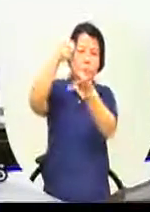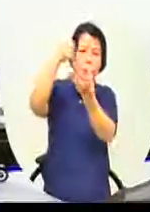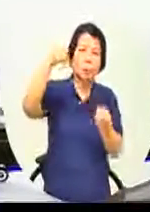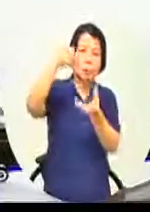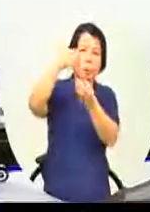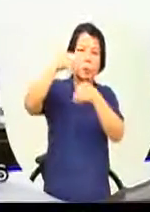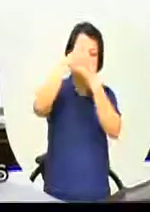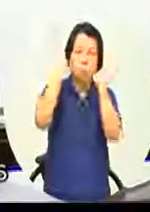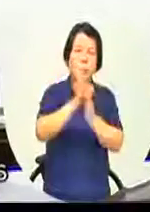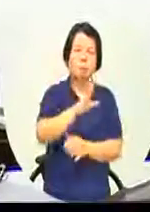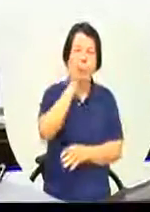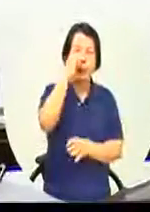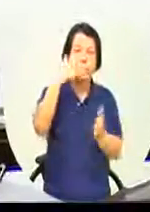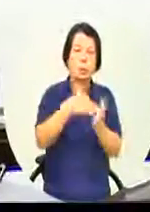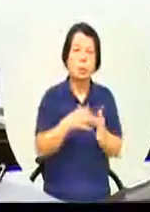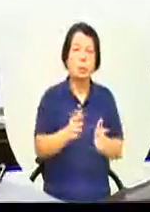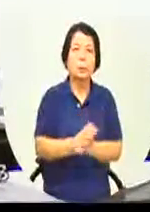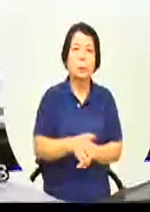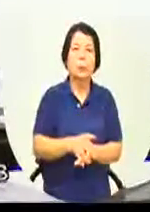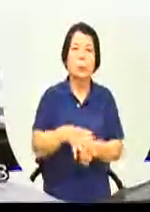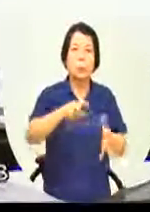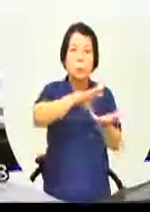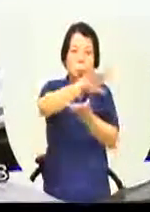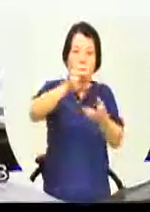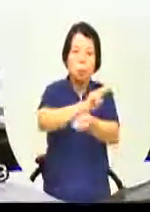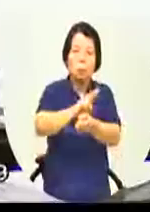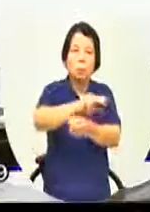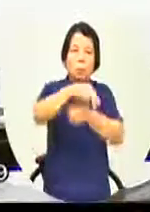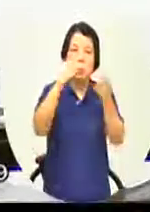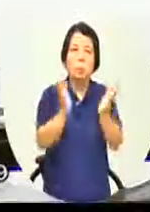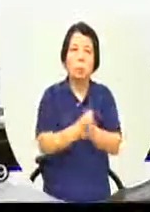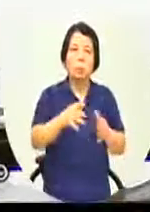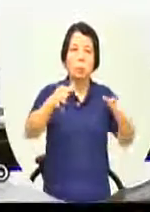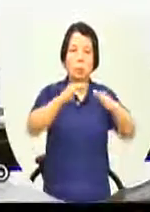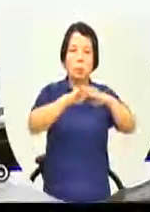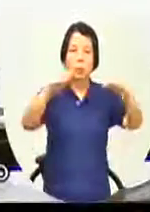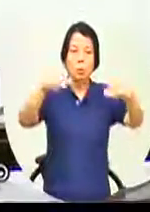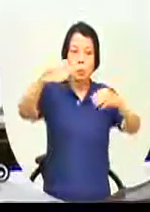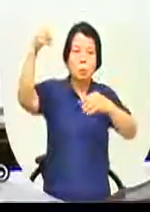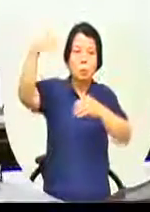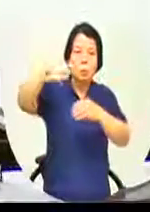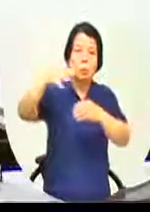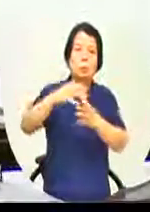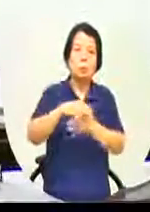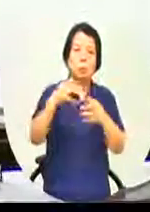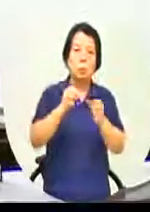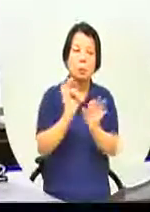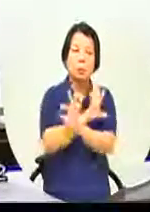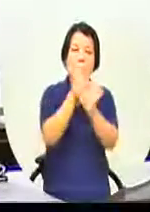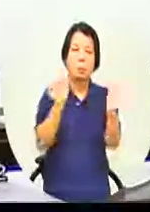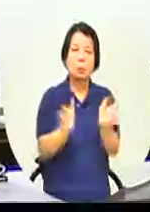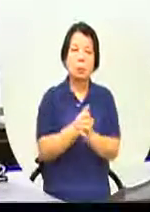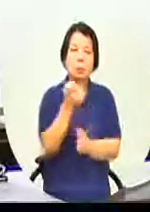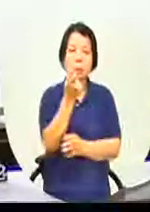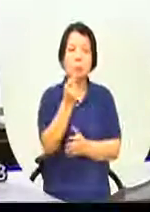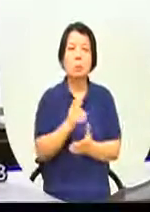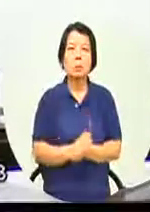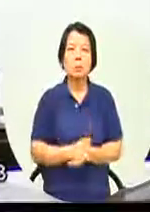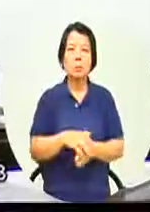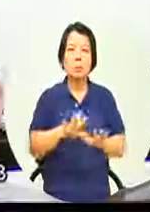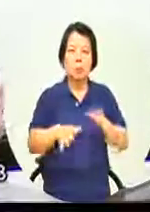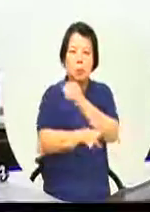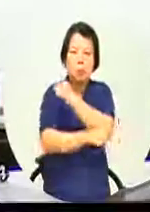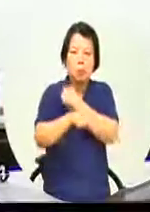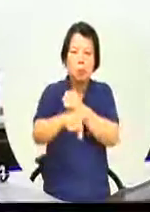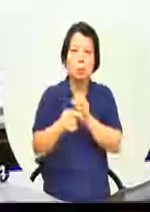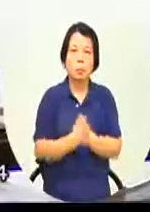林看到的用太阳能做农棚，它其实用太阳能全部都把它全部遮住，所以它的光根本很少，所以它基本上